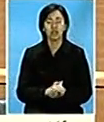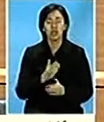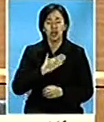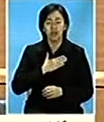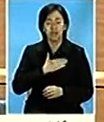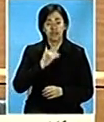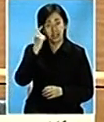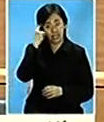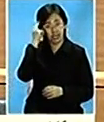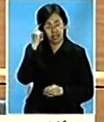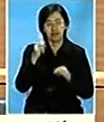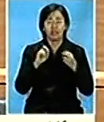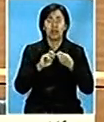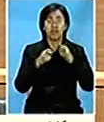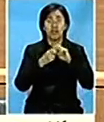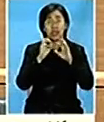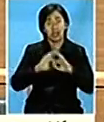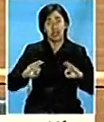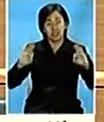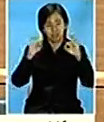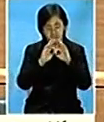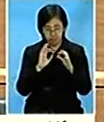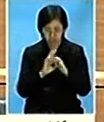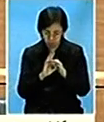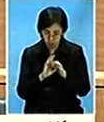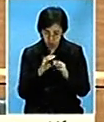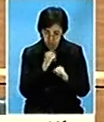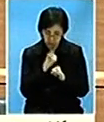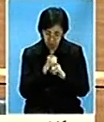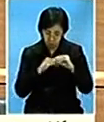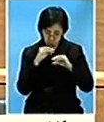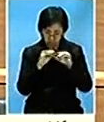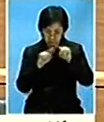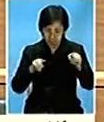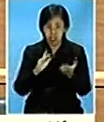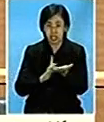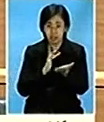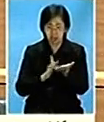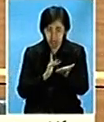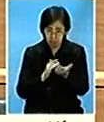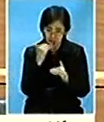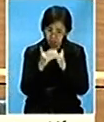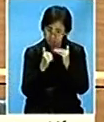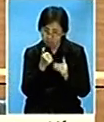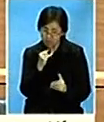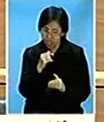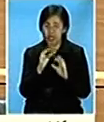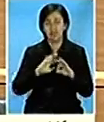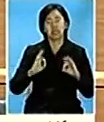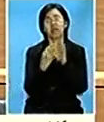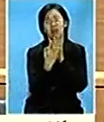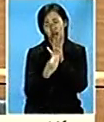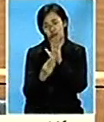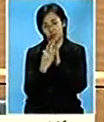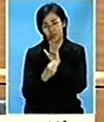าปัจจัยชี้ขาดในเรื่องความสำเร็จหรือไม่ของโครงการแท็บเล็ตเนี่ยอยู่ที่การฝึกอบรมน